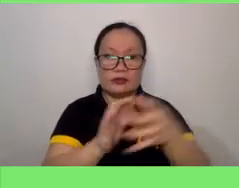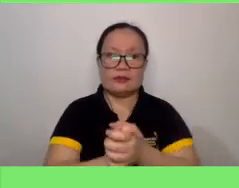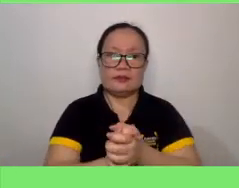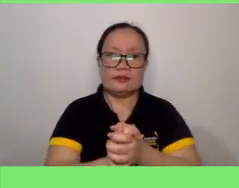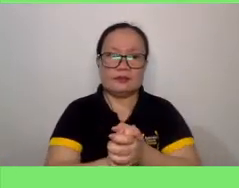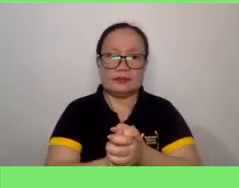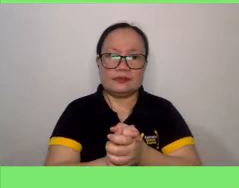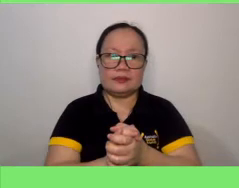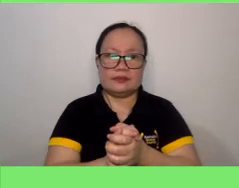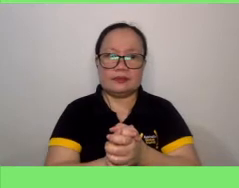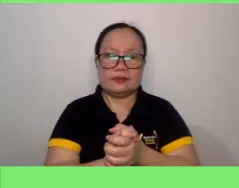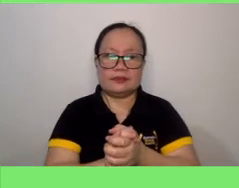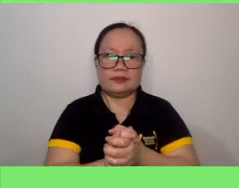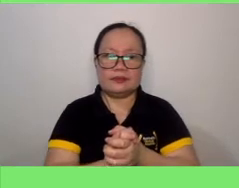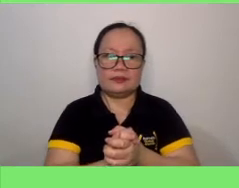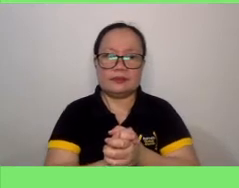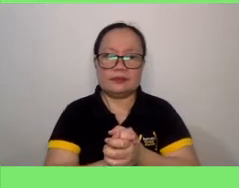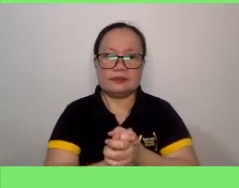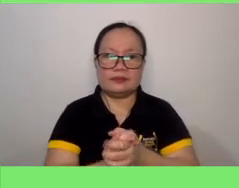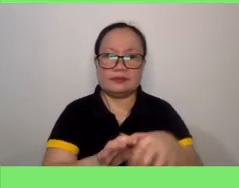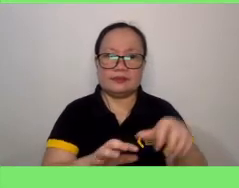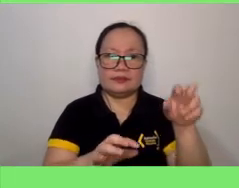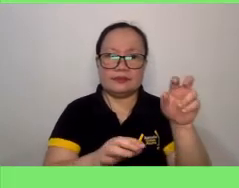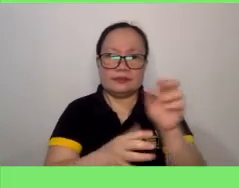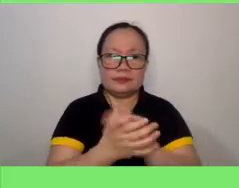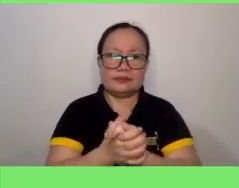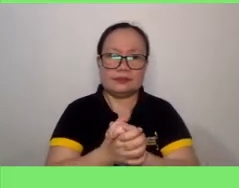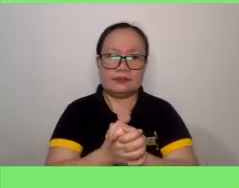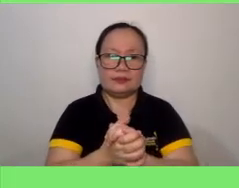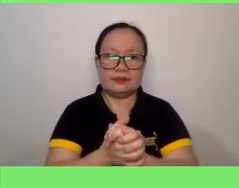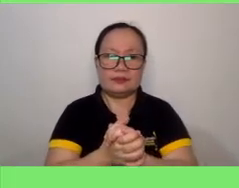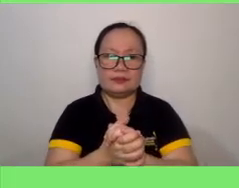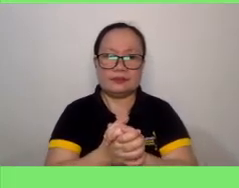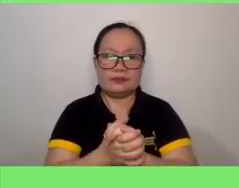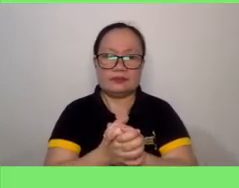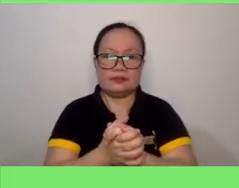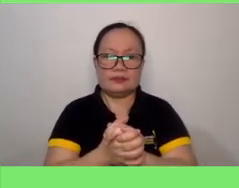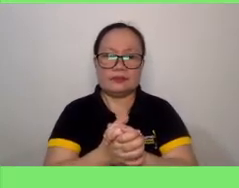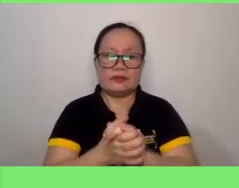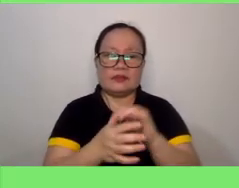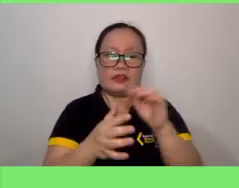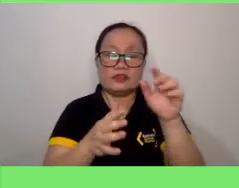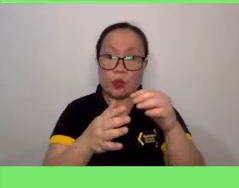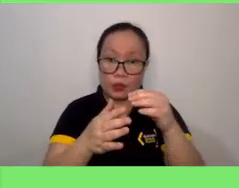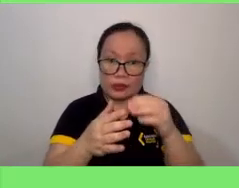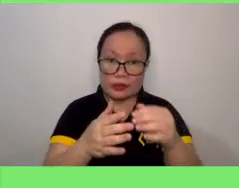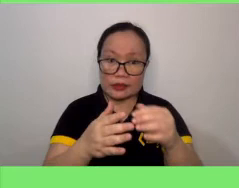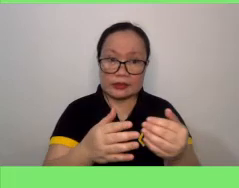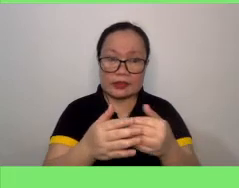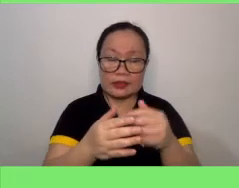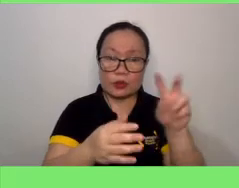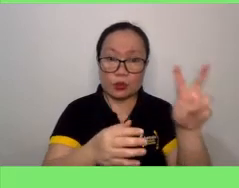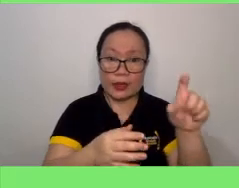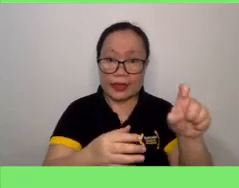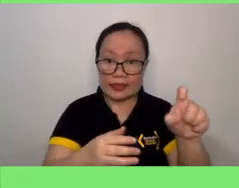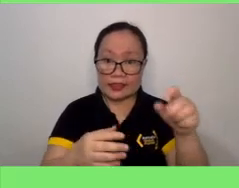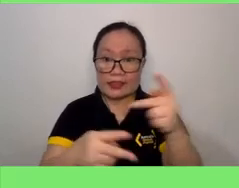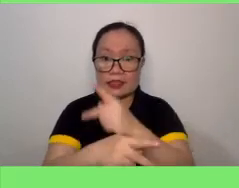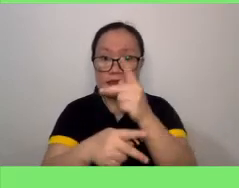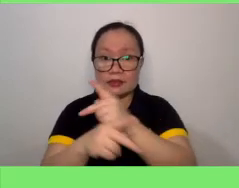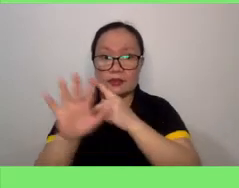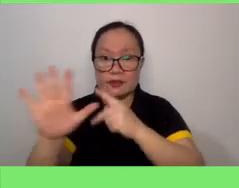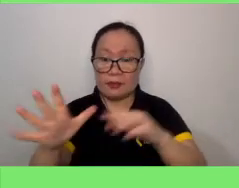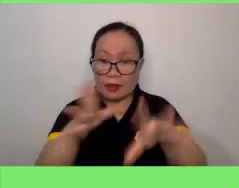meron tayong inner. So, kung ito yung outside o outer, ito po yung inside, yung inner.